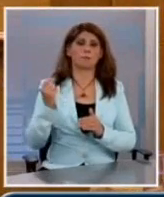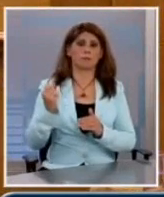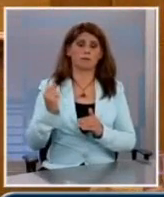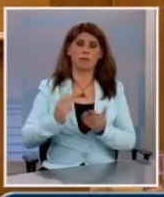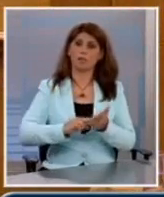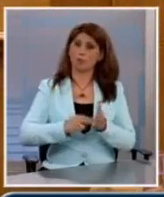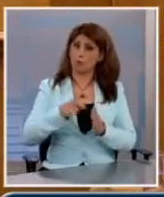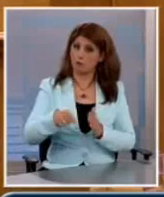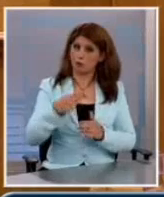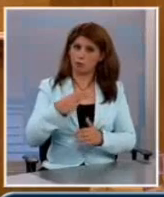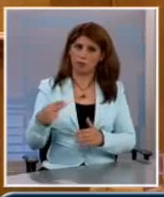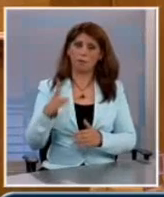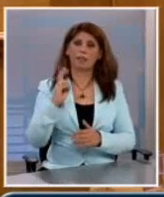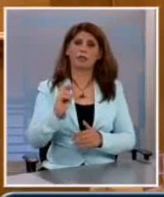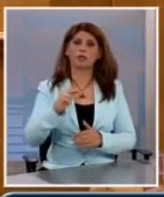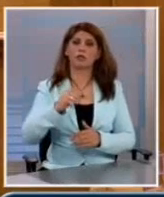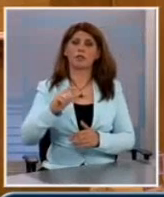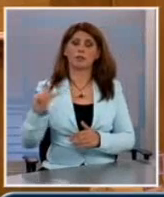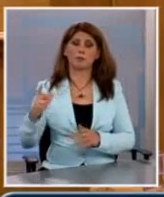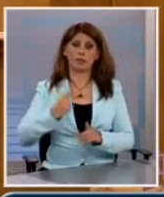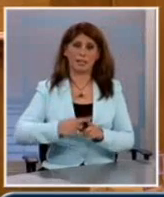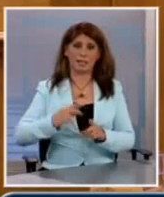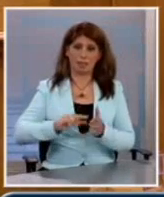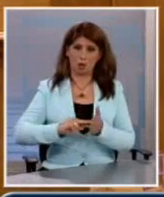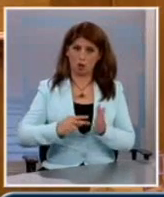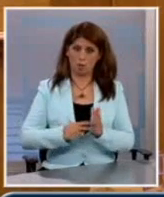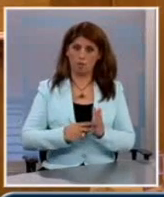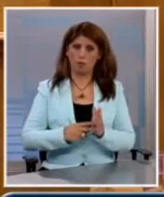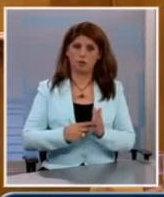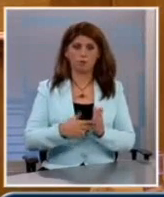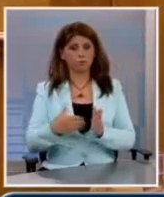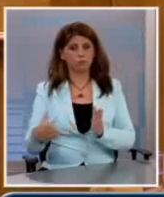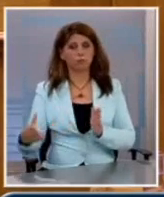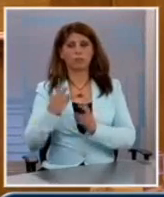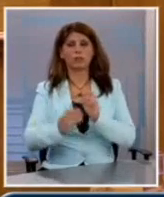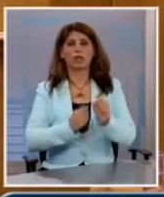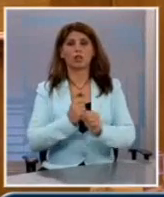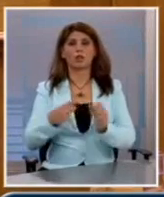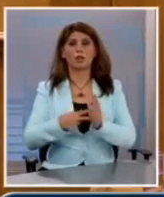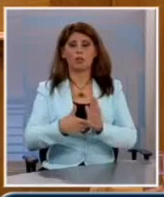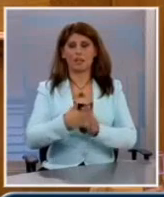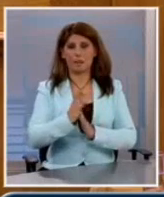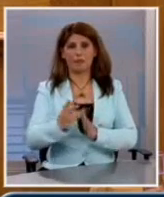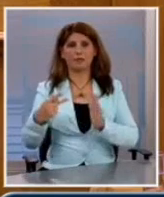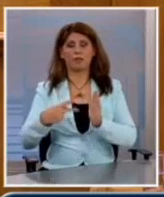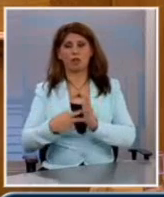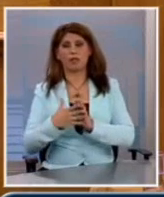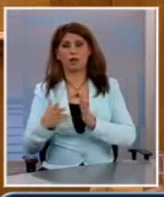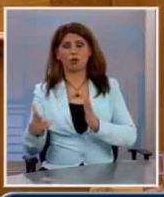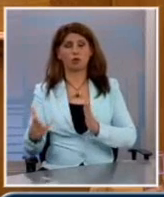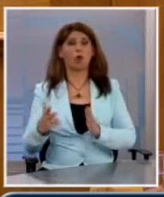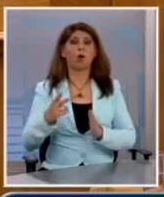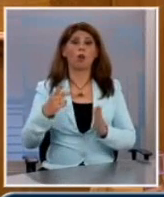αυτό 20 δις για την ελληνική οικονομία μέσα στην τριετία 15-18. 20